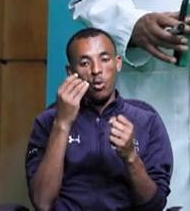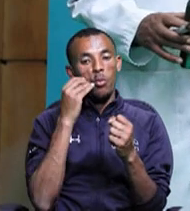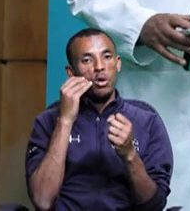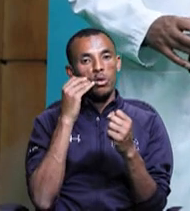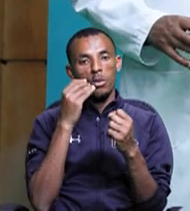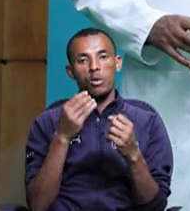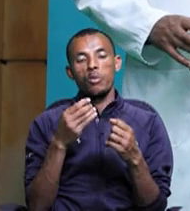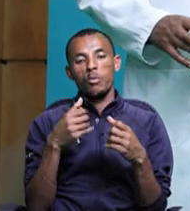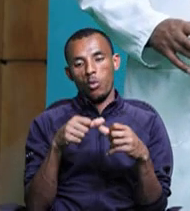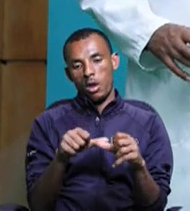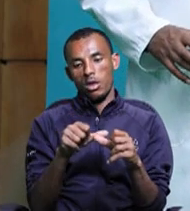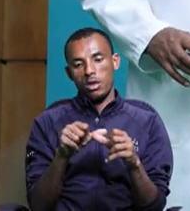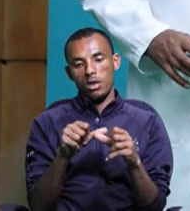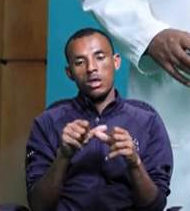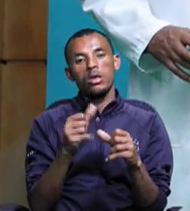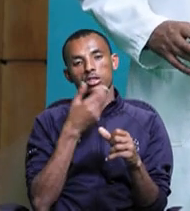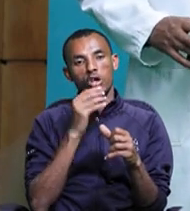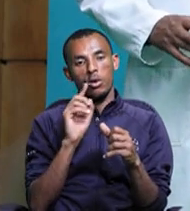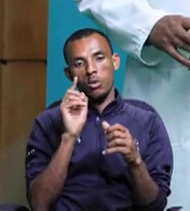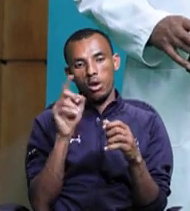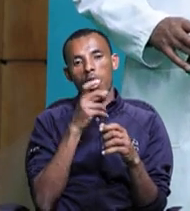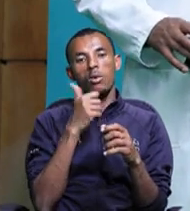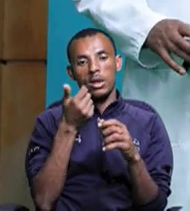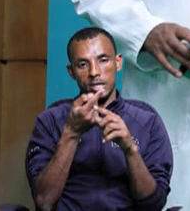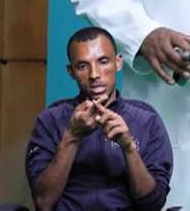ብንውል ይመከራል። ካልሆነ ግን